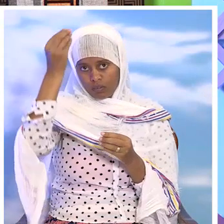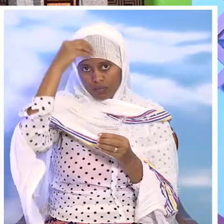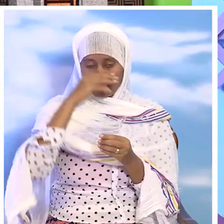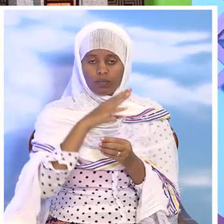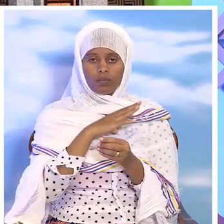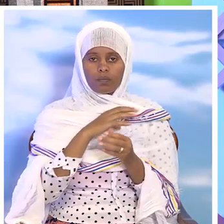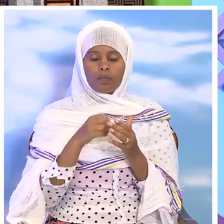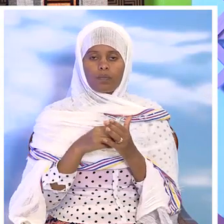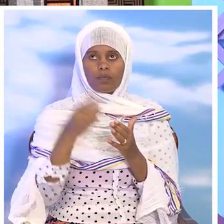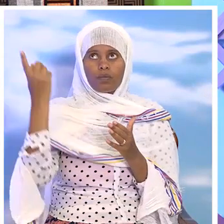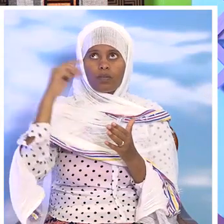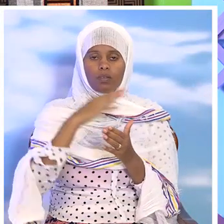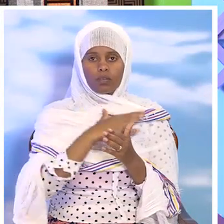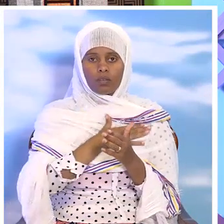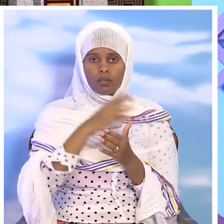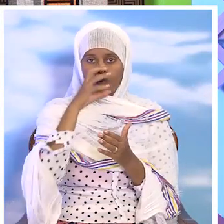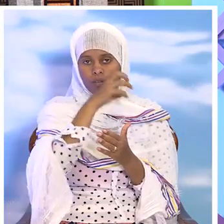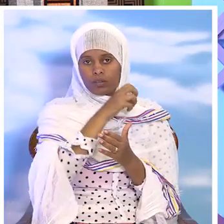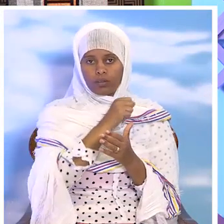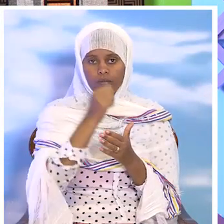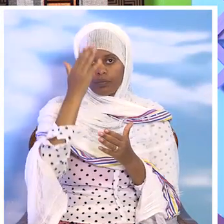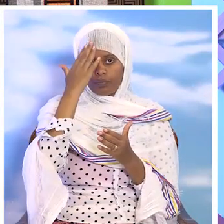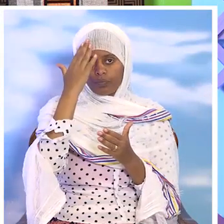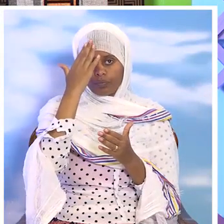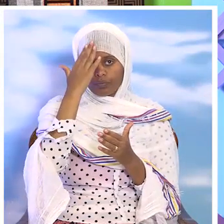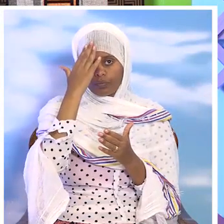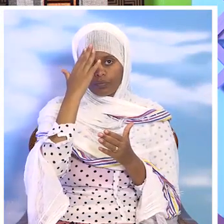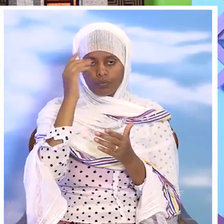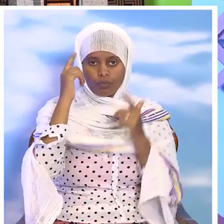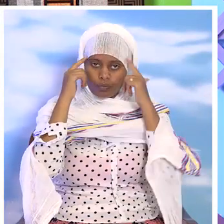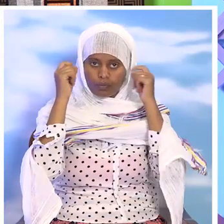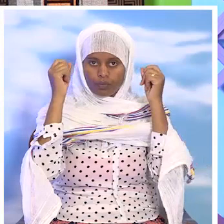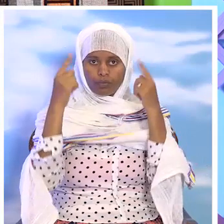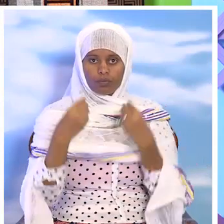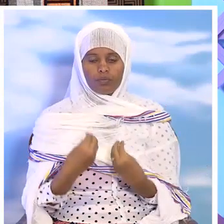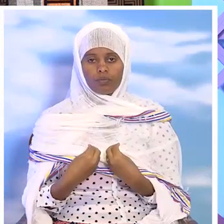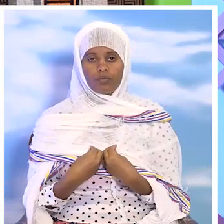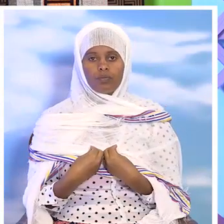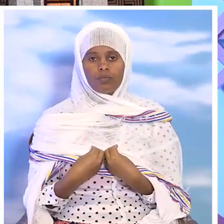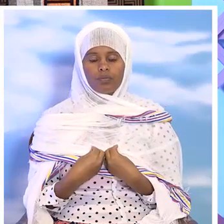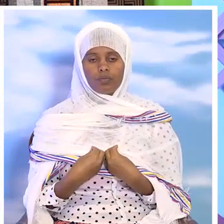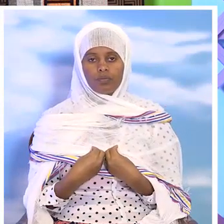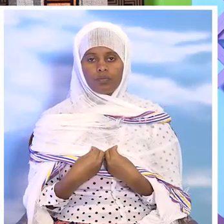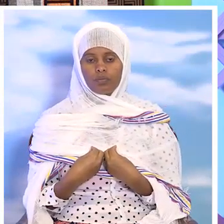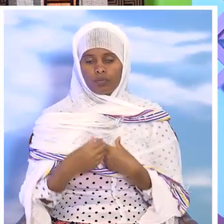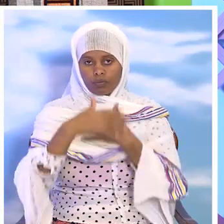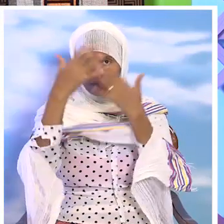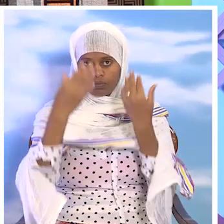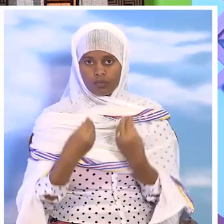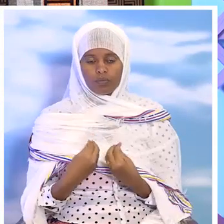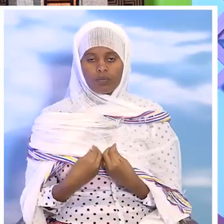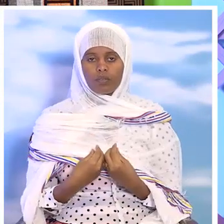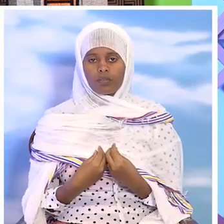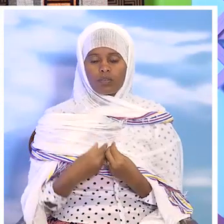ስለዚ እግዚኣብሔር ኣምላኽ ምስጢሩን ጥበቡን ምስተውዓሉን ሊቃውን ዝገለፀ ይግለፀልና።